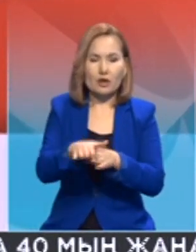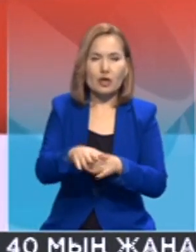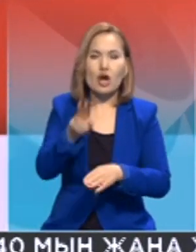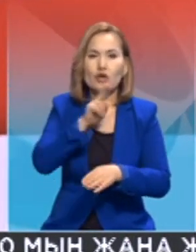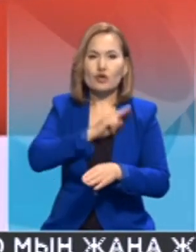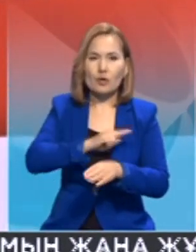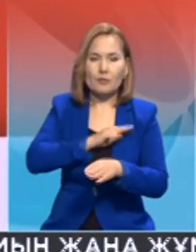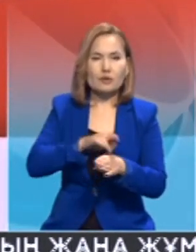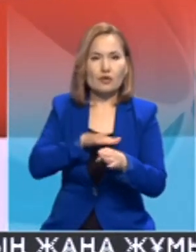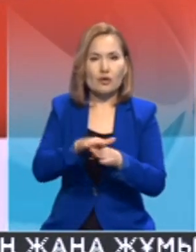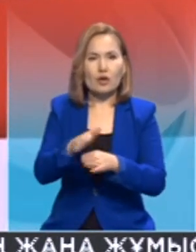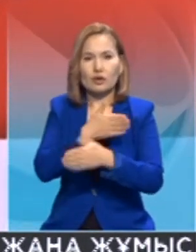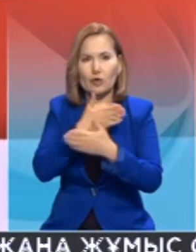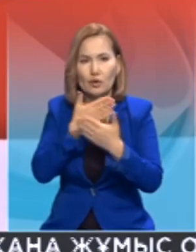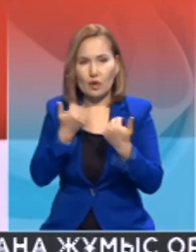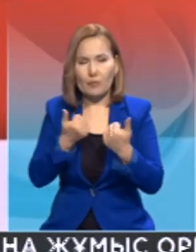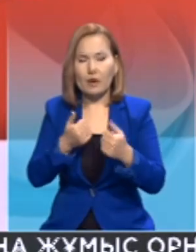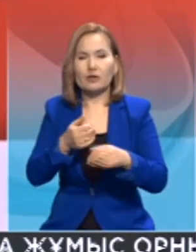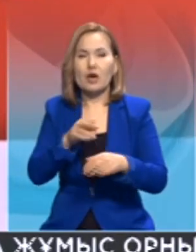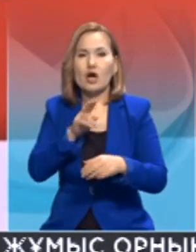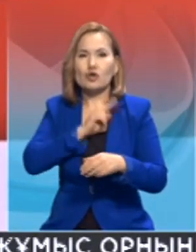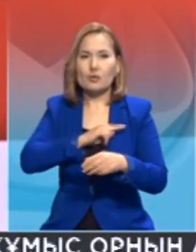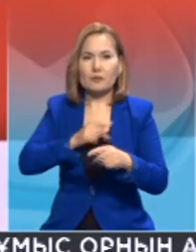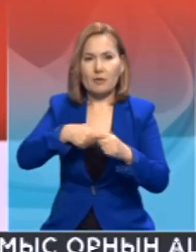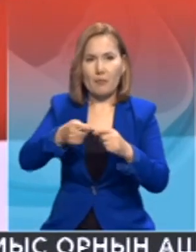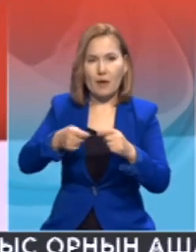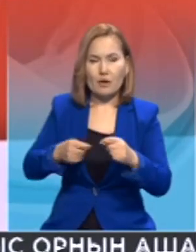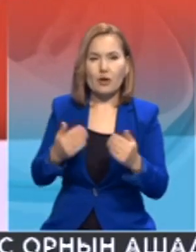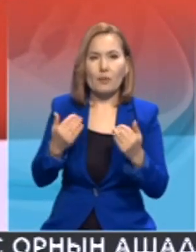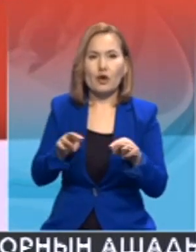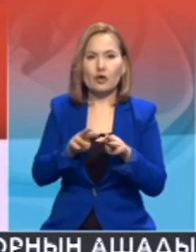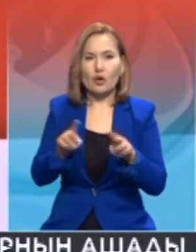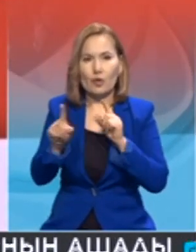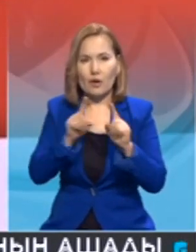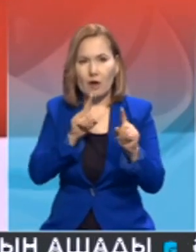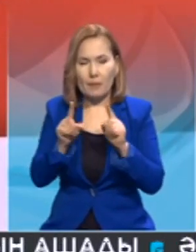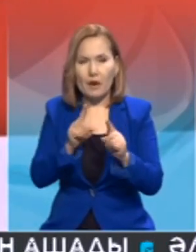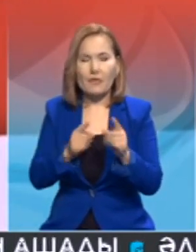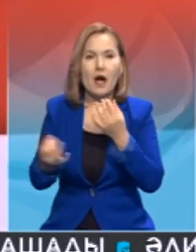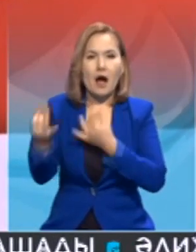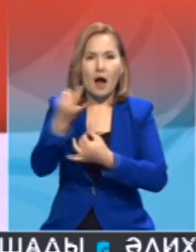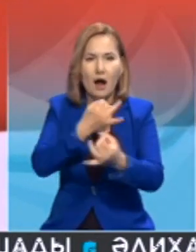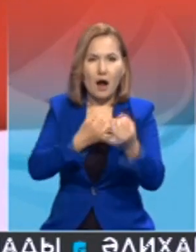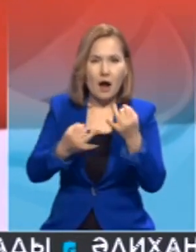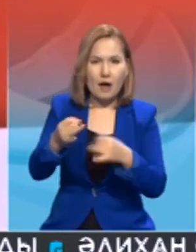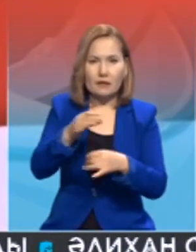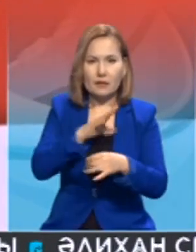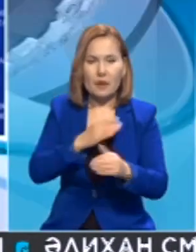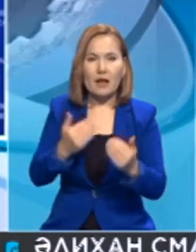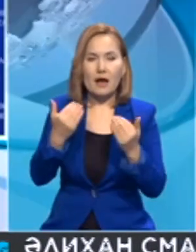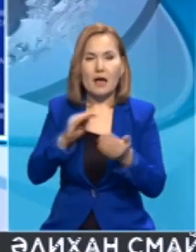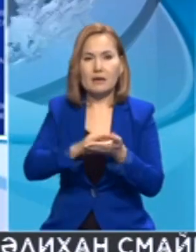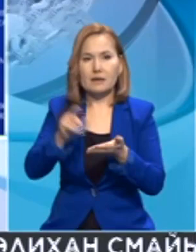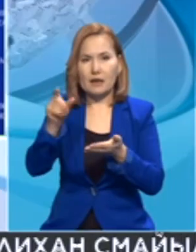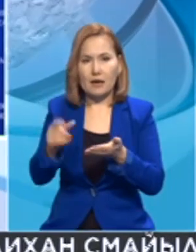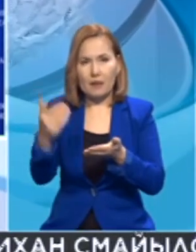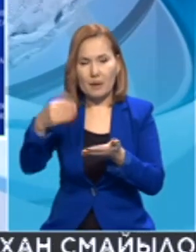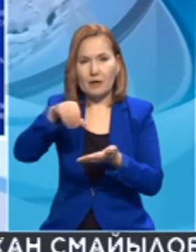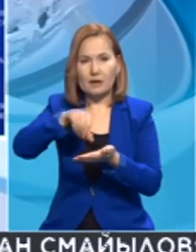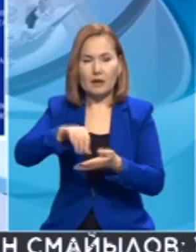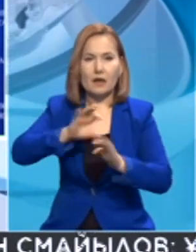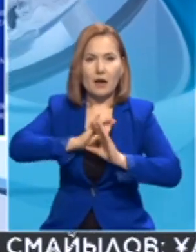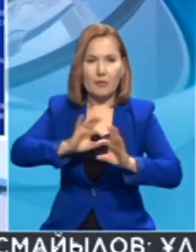мен жұмыстарды жүзеге асыру баяу. Бұл туралы бүгін үкімет отырысында айтылды. Қазір бізбен әріптесім Дарын Сағитов тікелей